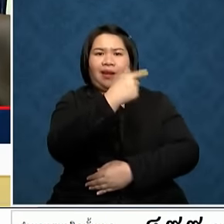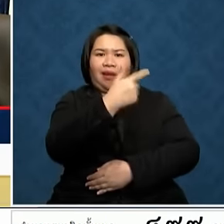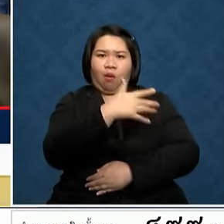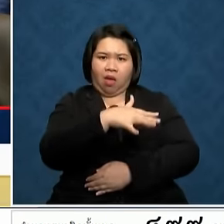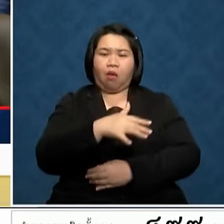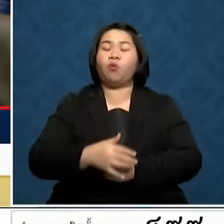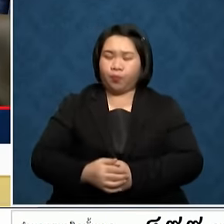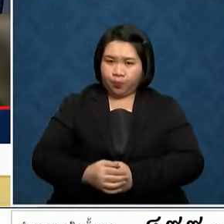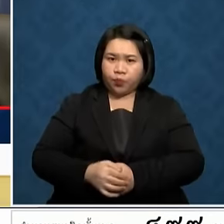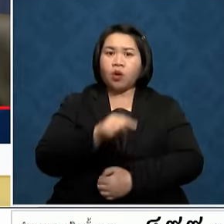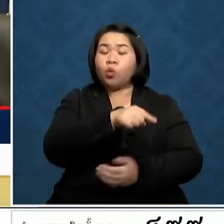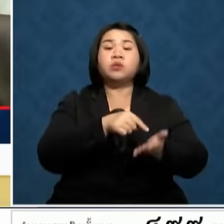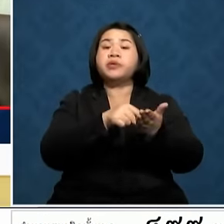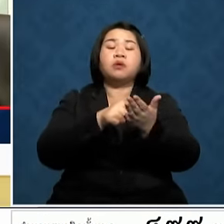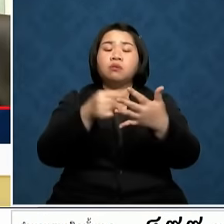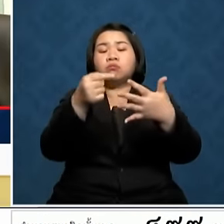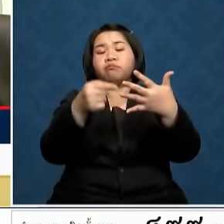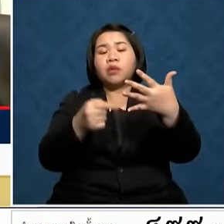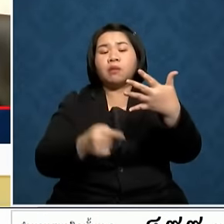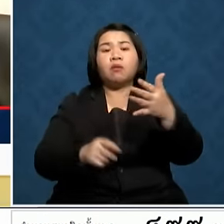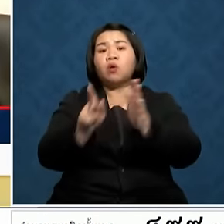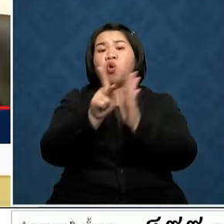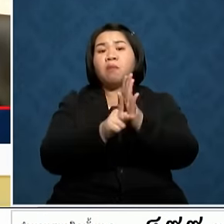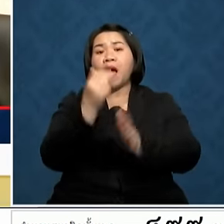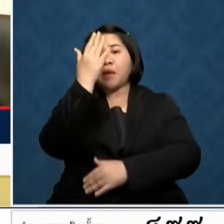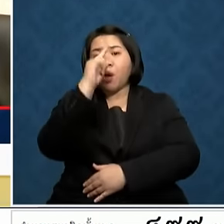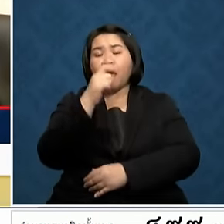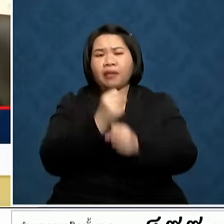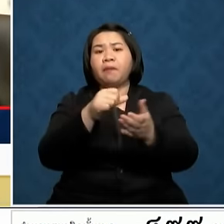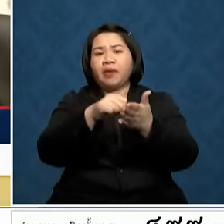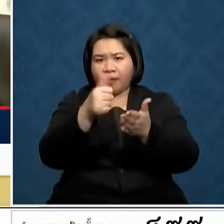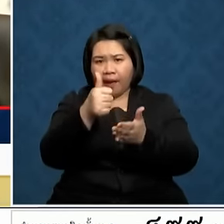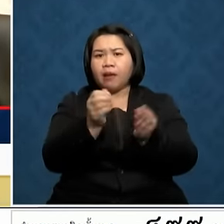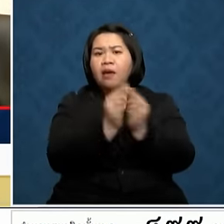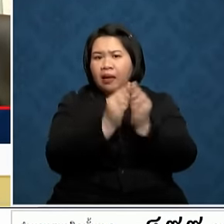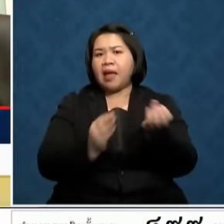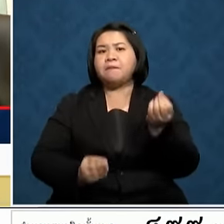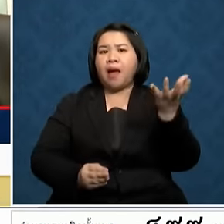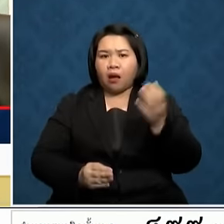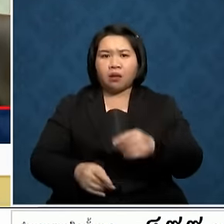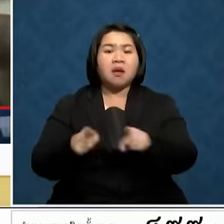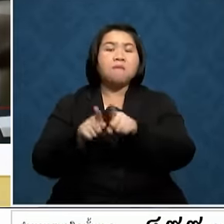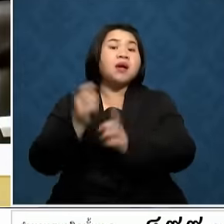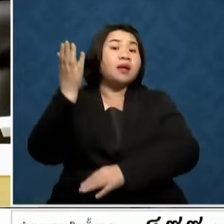แตทานก็สามารถเสนอแก้ probablyไดทุกฉ sum miniดวยเสงขางมากททานมีใ Intellect Jo เหมือนกทท่านจะ